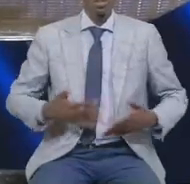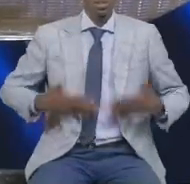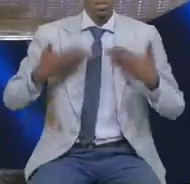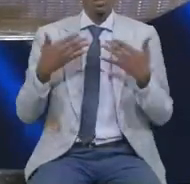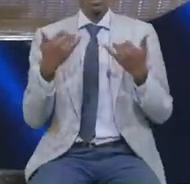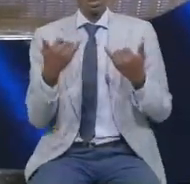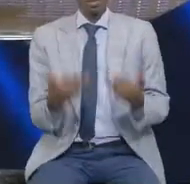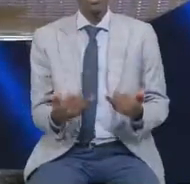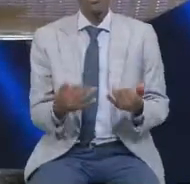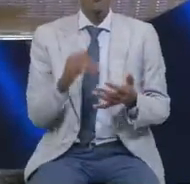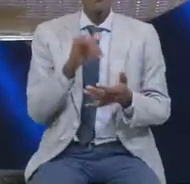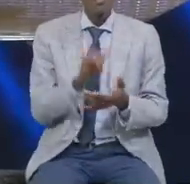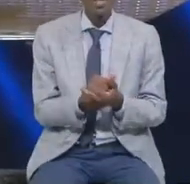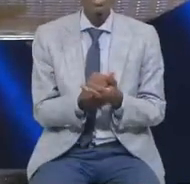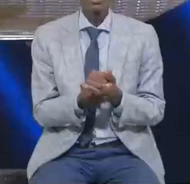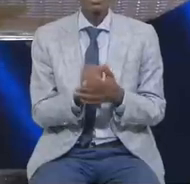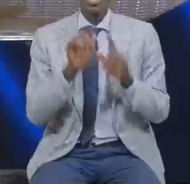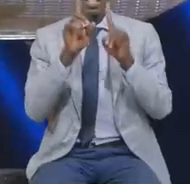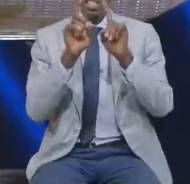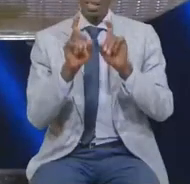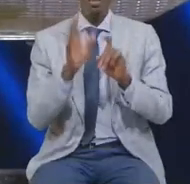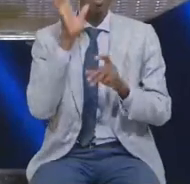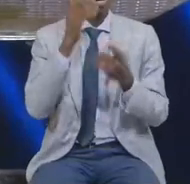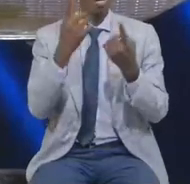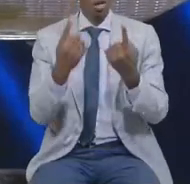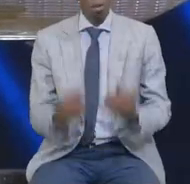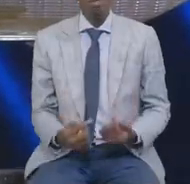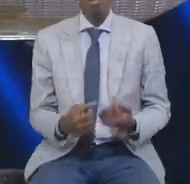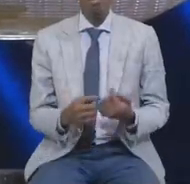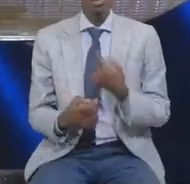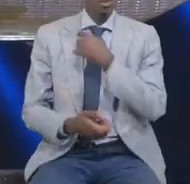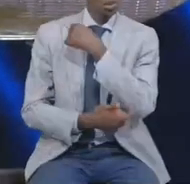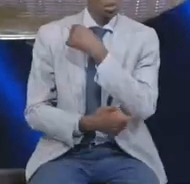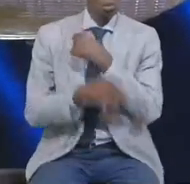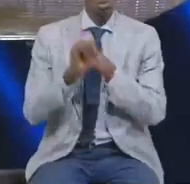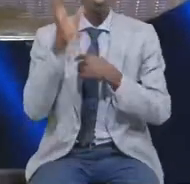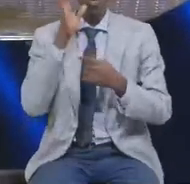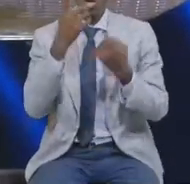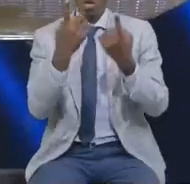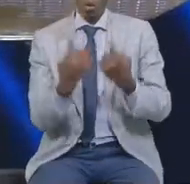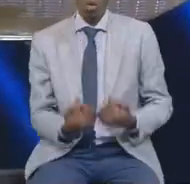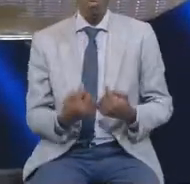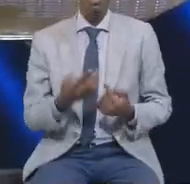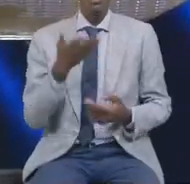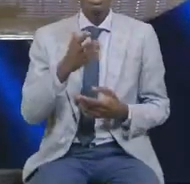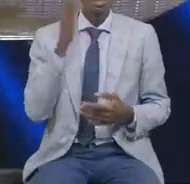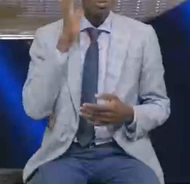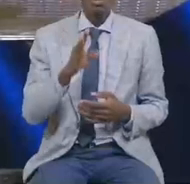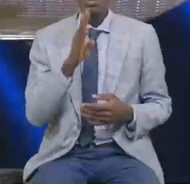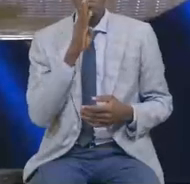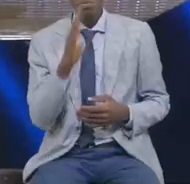à notre vie, les épreuves viendront, les tests, les tentations viendront, il y